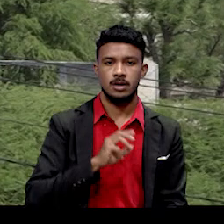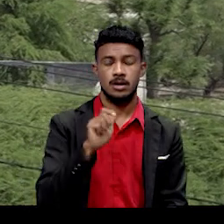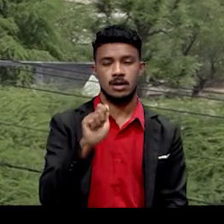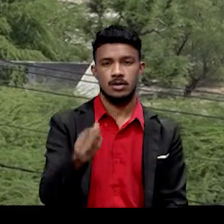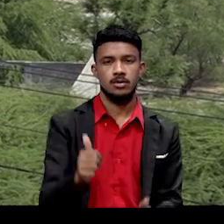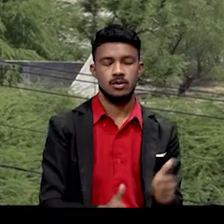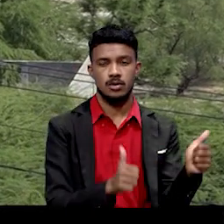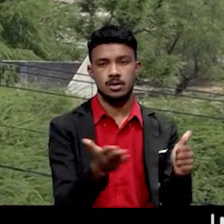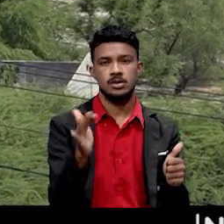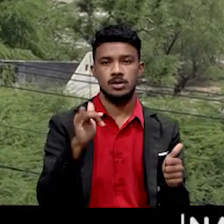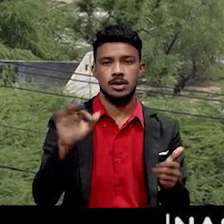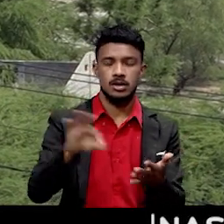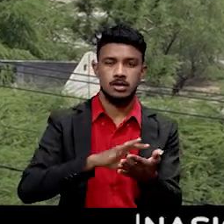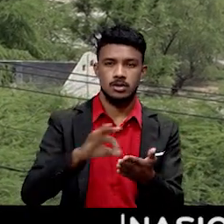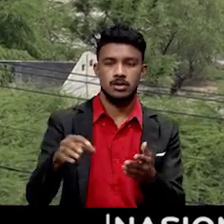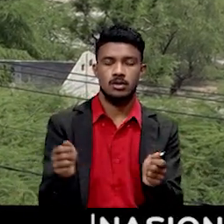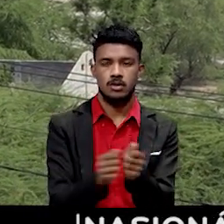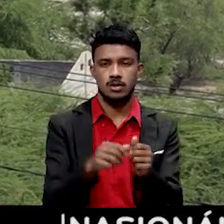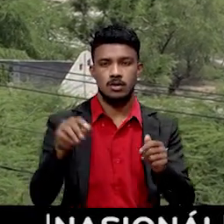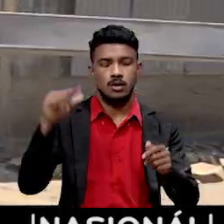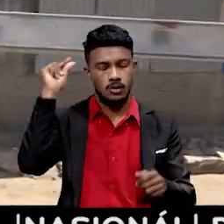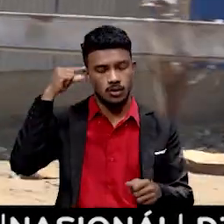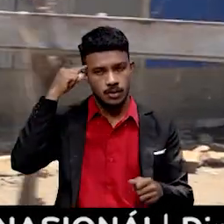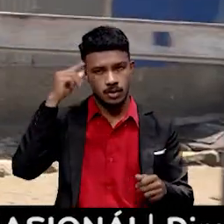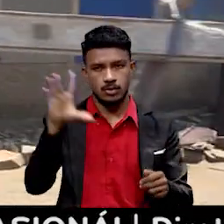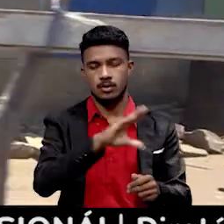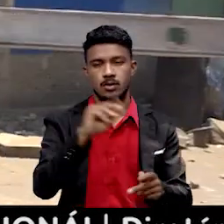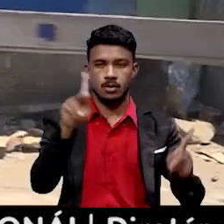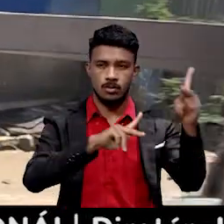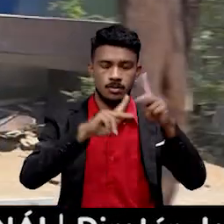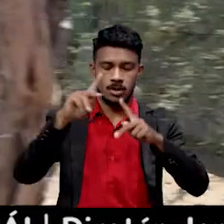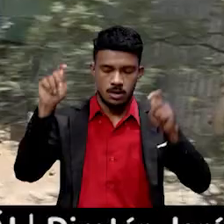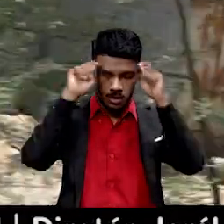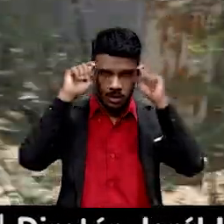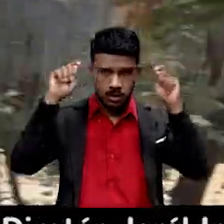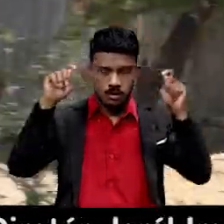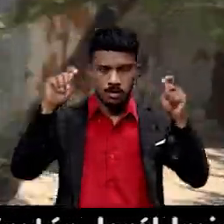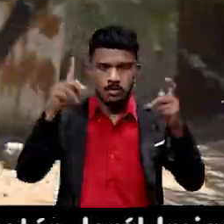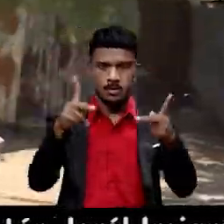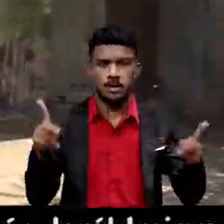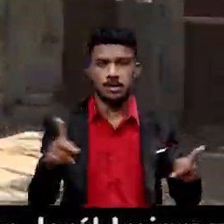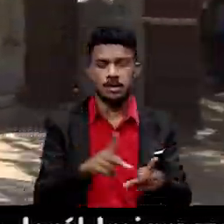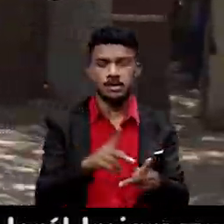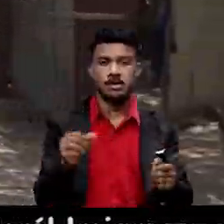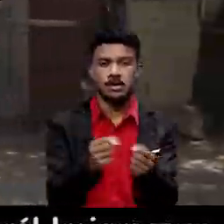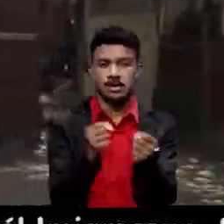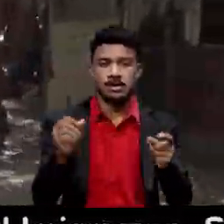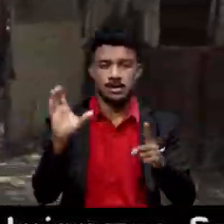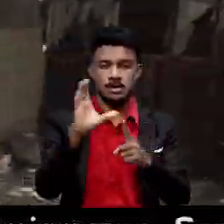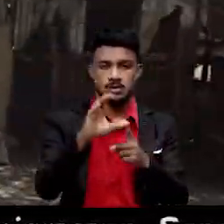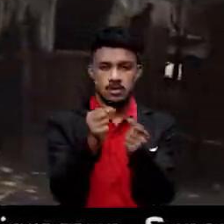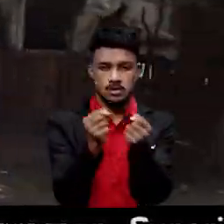sira, kontratu entre governo ho kompanya Timor Plaza ne, halo iha mandatu chefi suku sira uluk. Dadaung